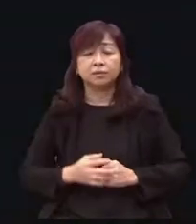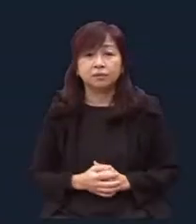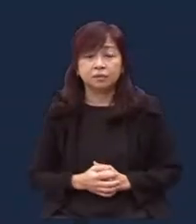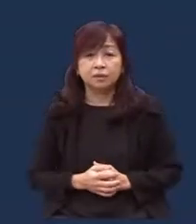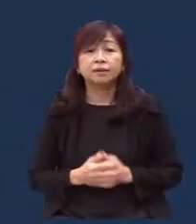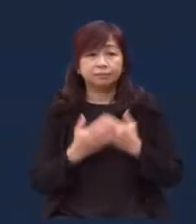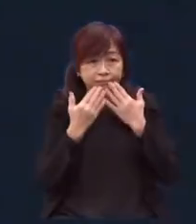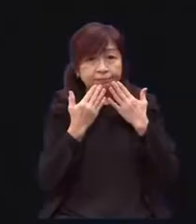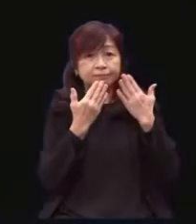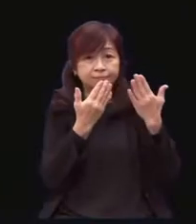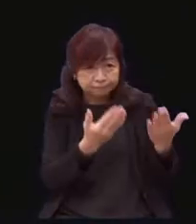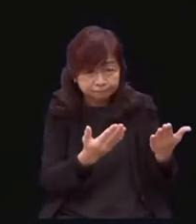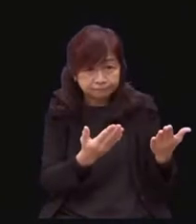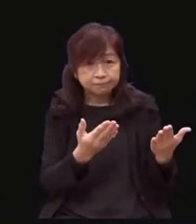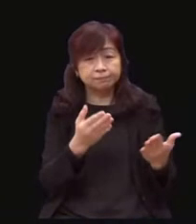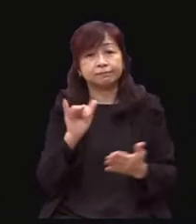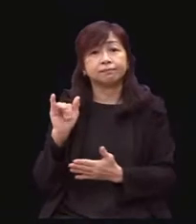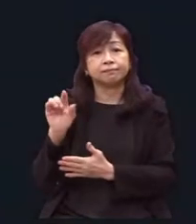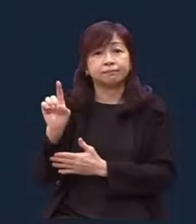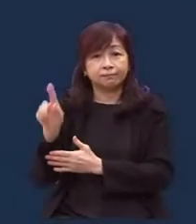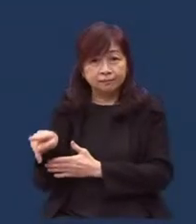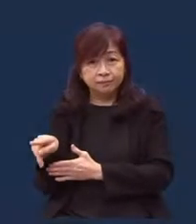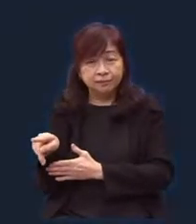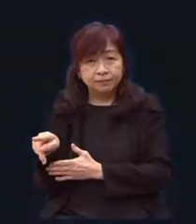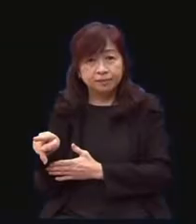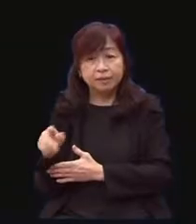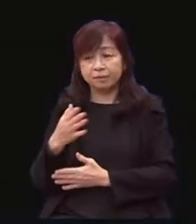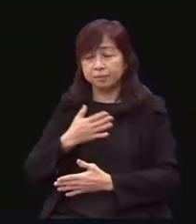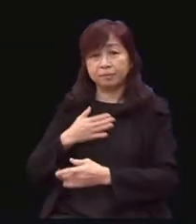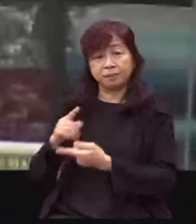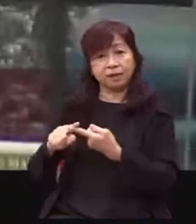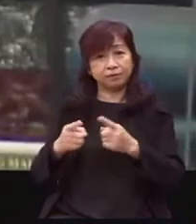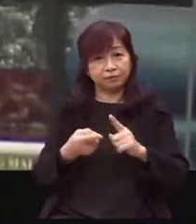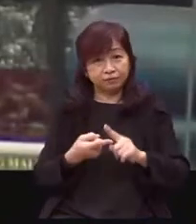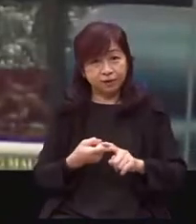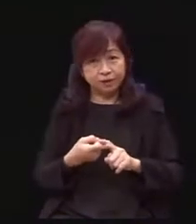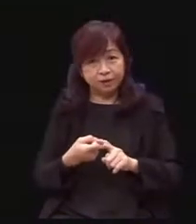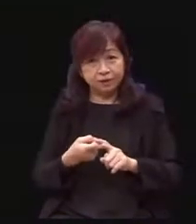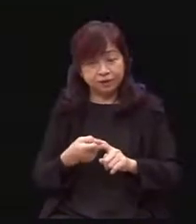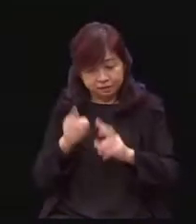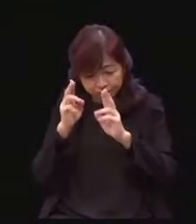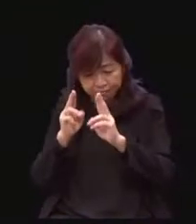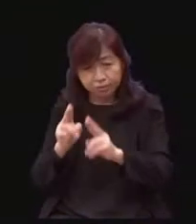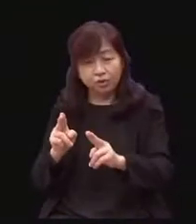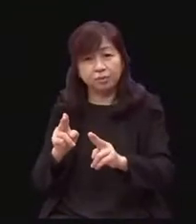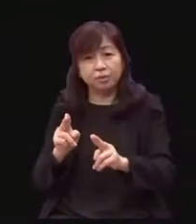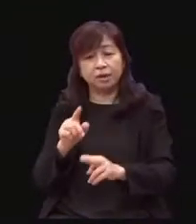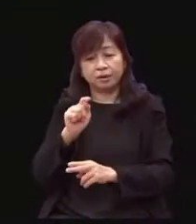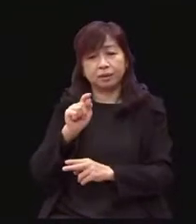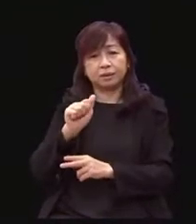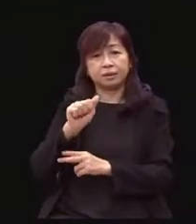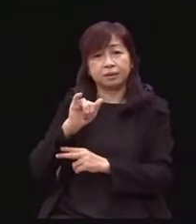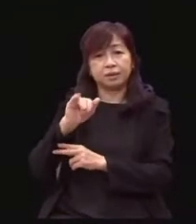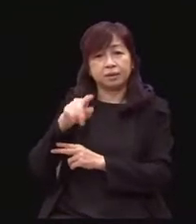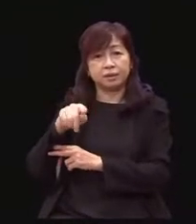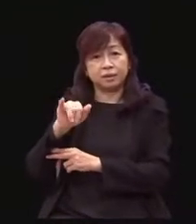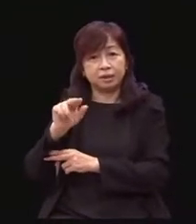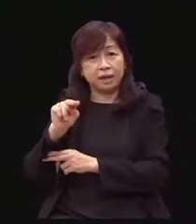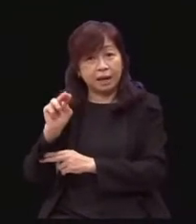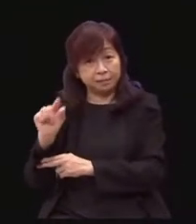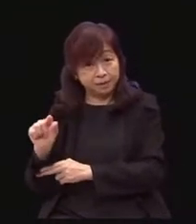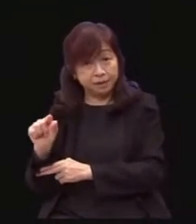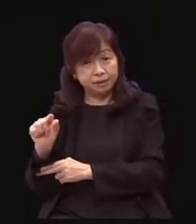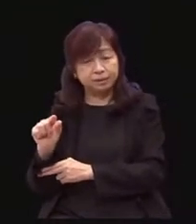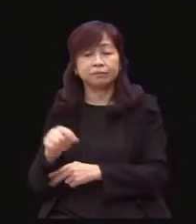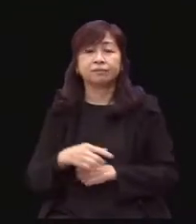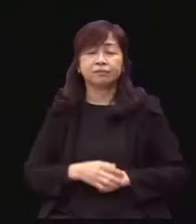Terima kasih Tuhan yang di petua terima kasih sahabat saya yang baru hormat typing untuk maklumat